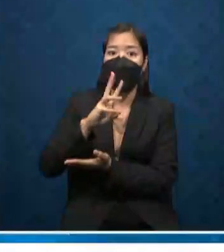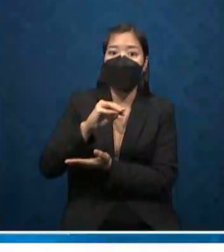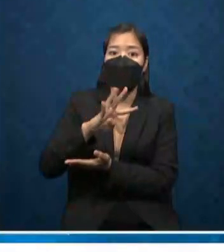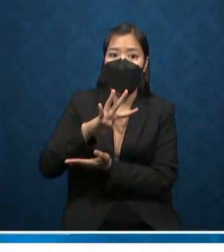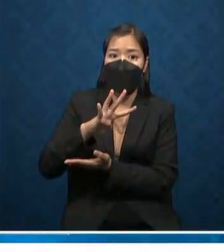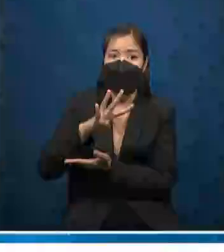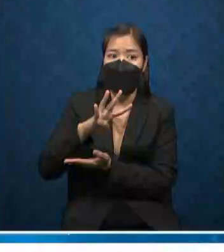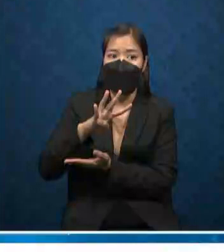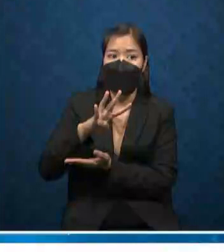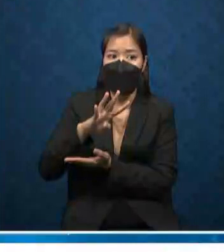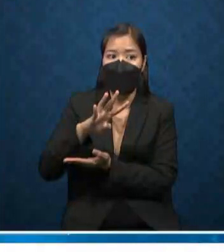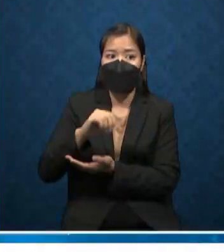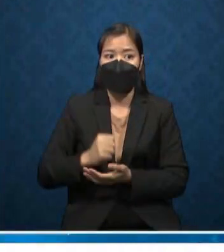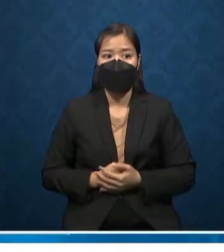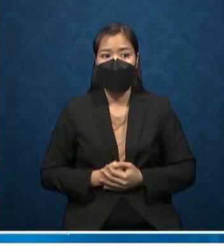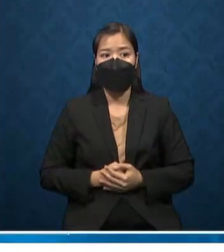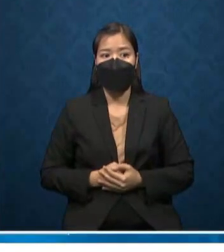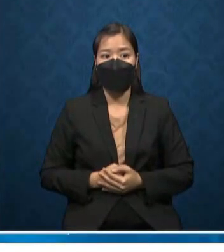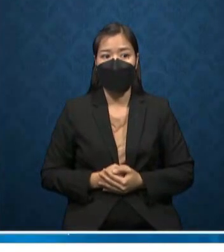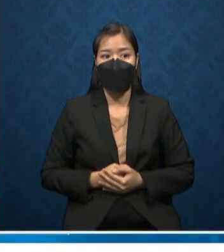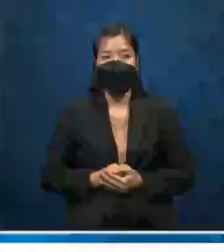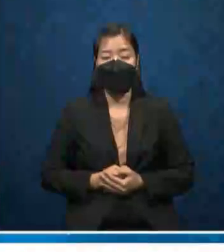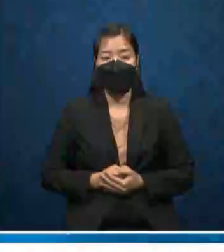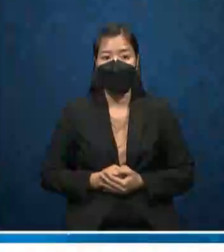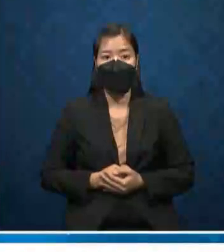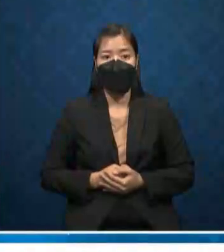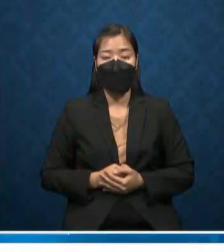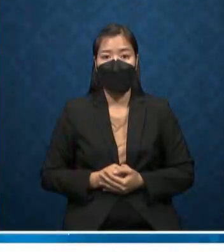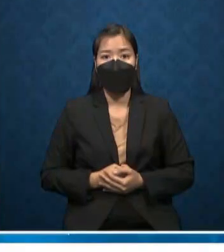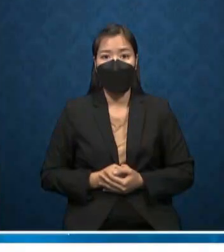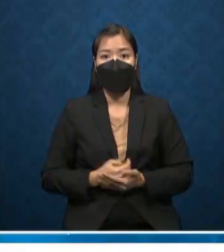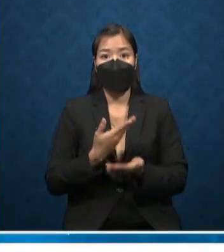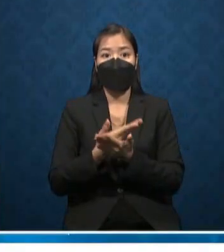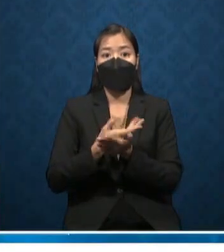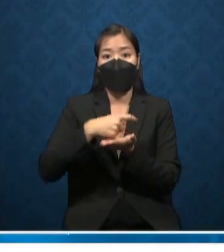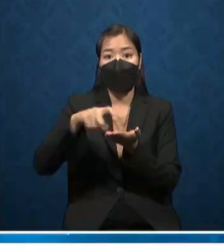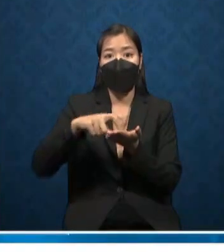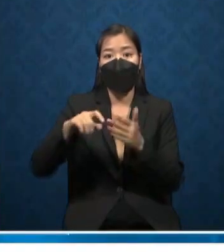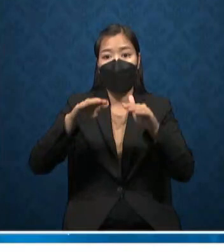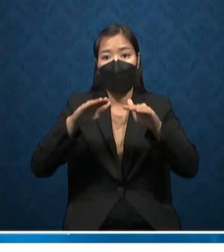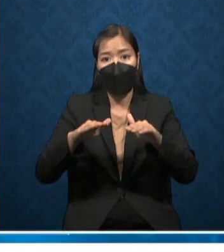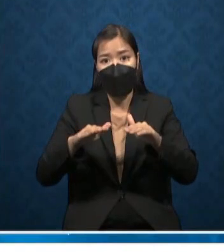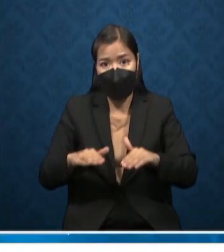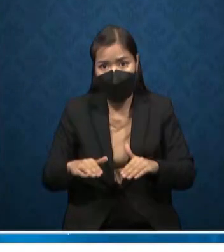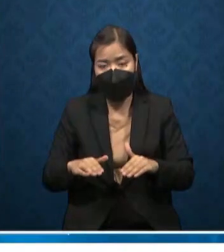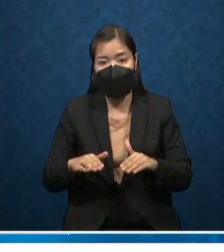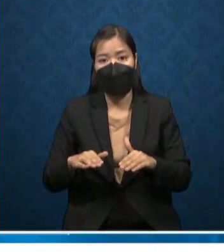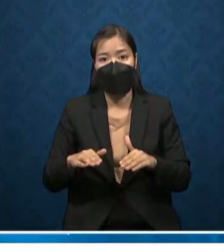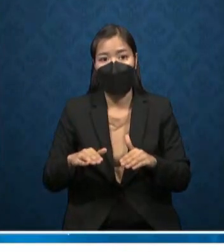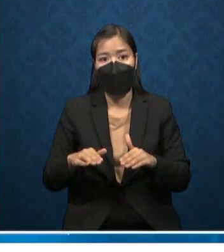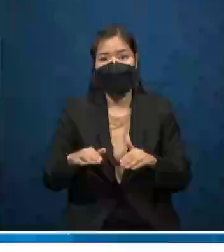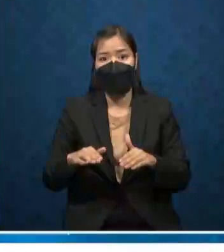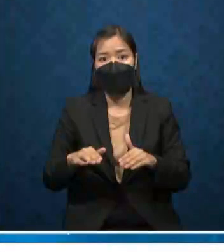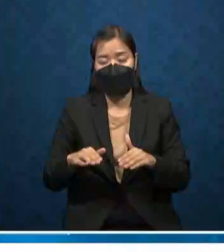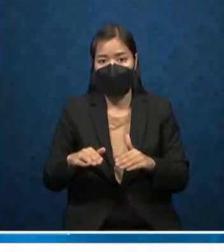129.6อันนี้ก็เป็นไปตามภาพฉายนะครับอย่างที่ผมกราบเรียนว่าการโอนลดน้อยลงว่าแสดงก็แสดงให้เห็นถึงการมีการ